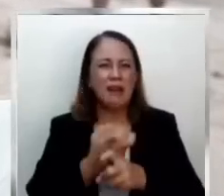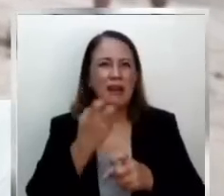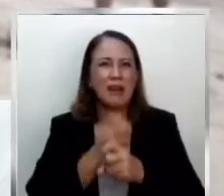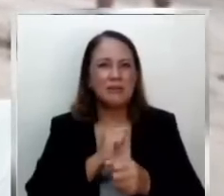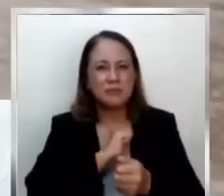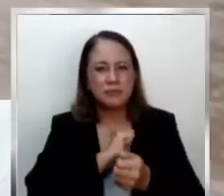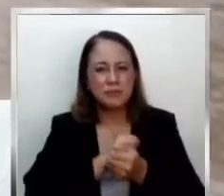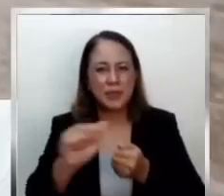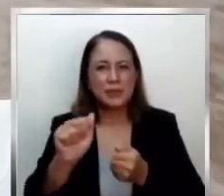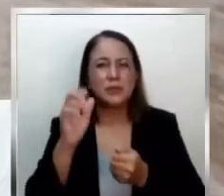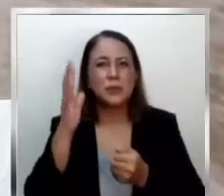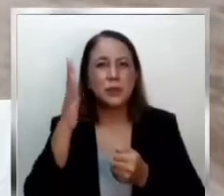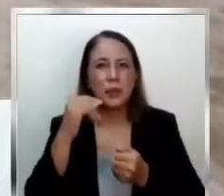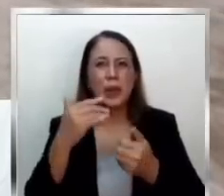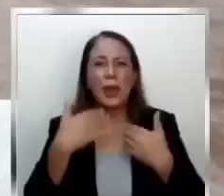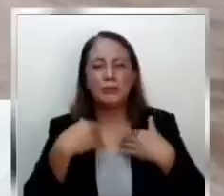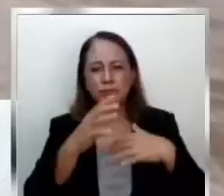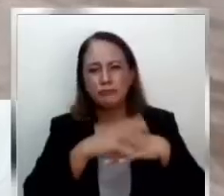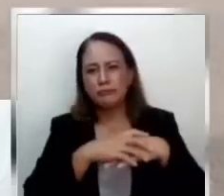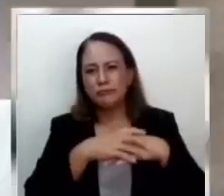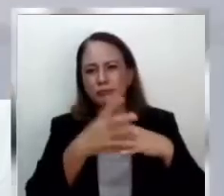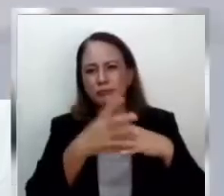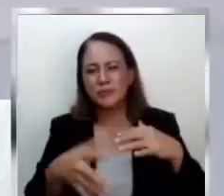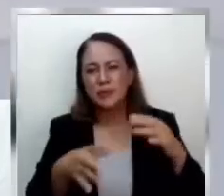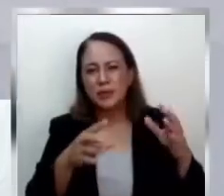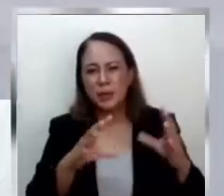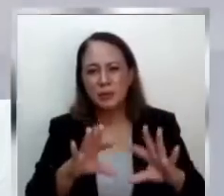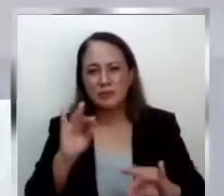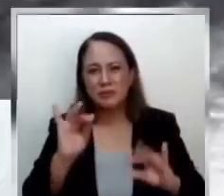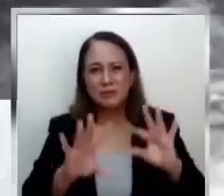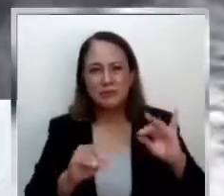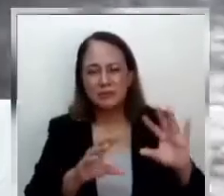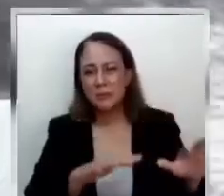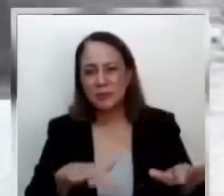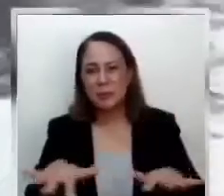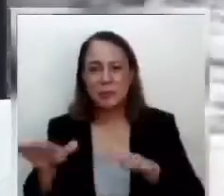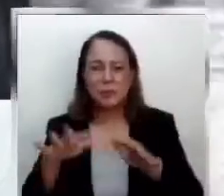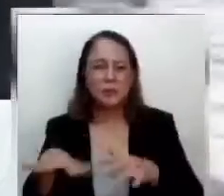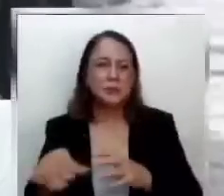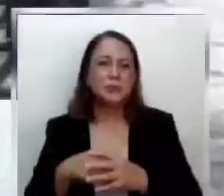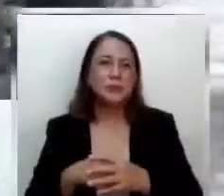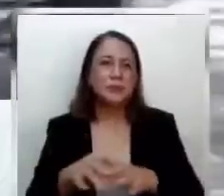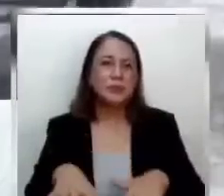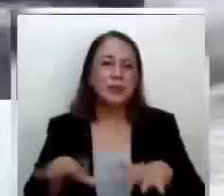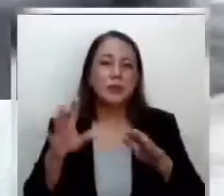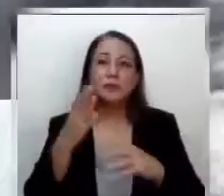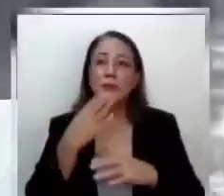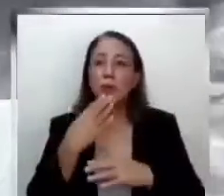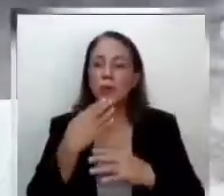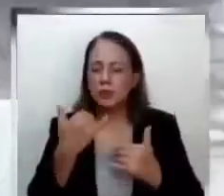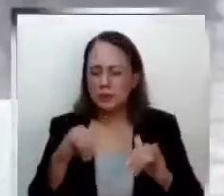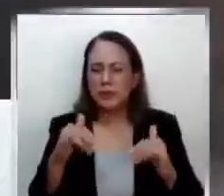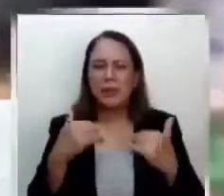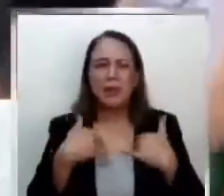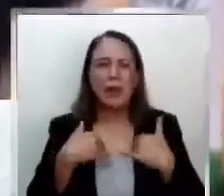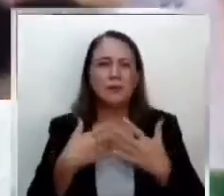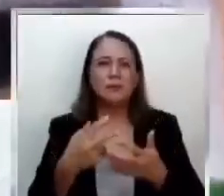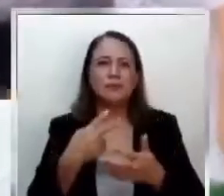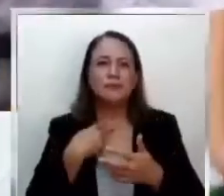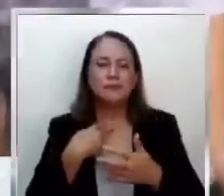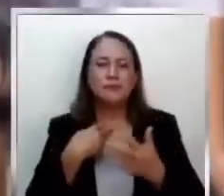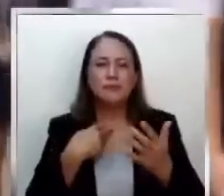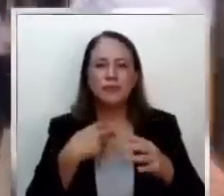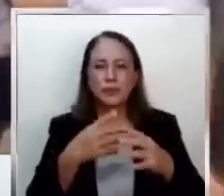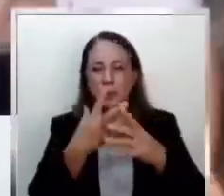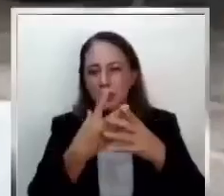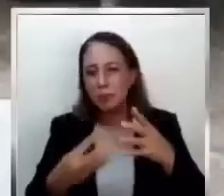may kasamang lupa ang baha. Pinahari ng ilang kalsada sa Bacolod dahil sa mga baradong drainage.